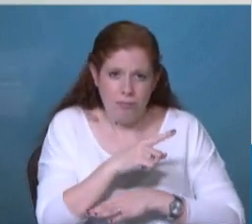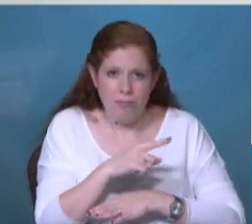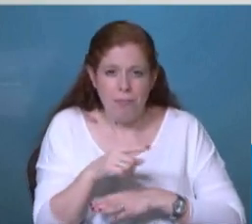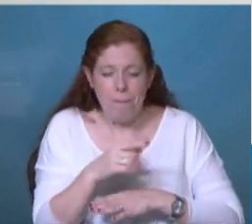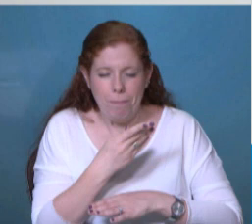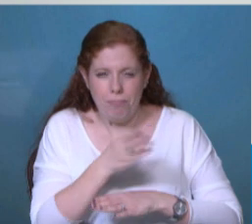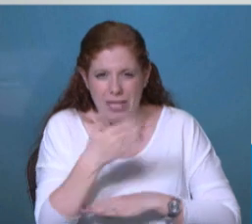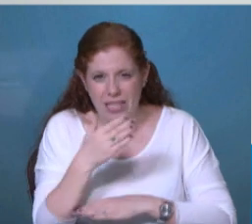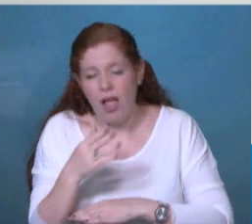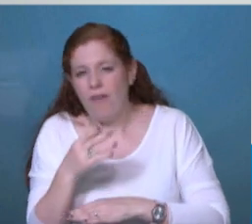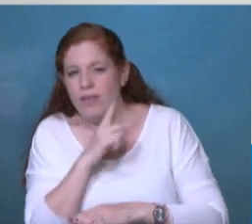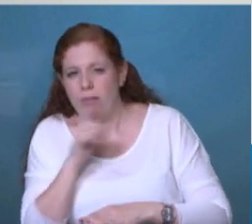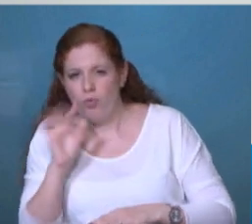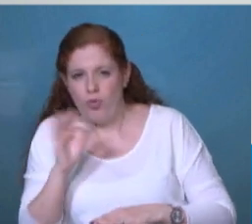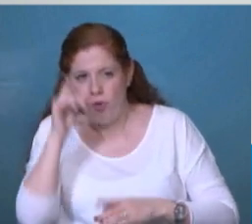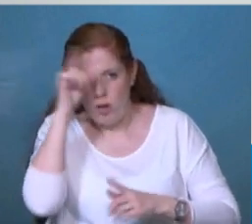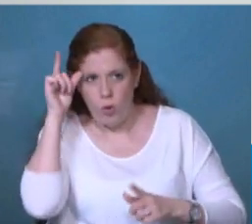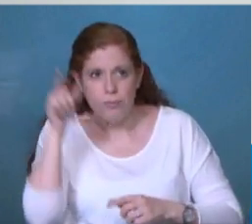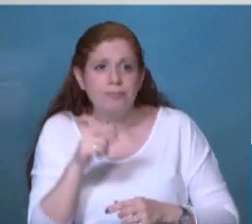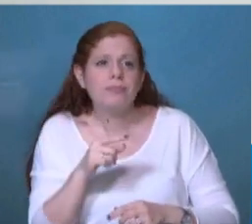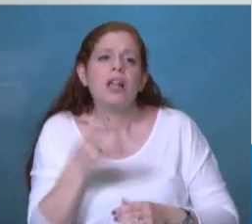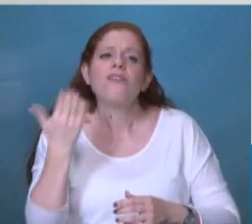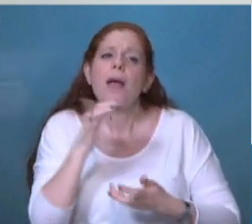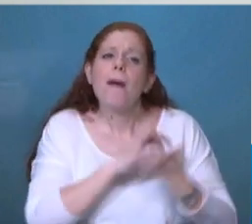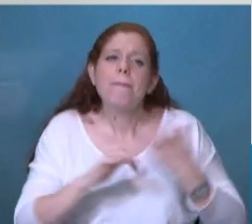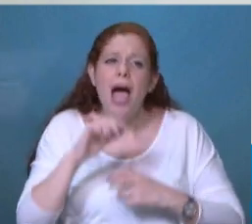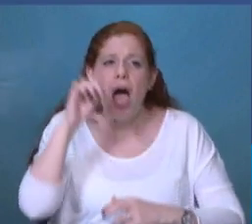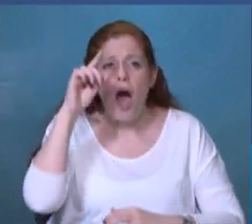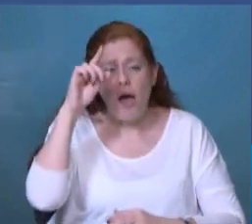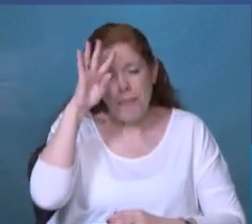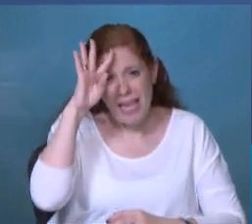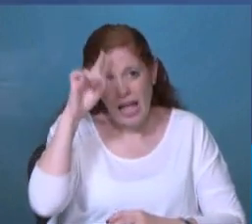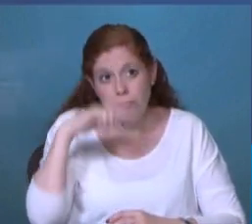was before the revolution in the Iran was studying in the Israel.